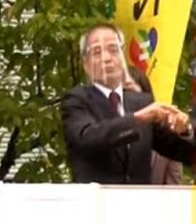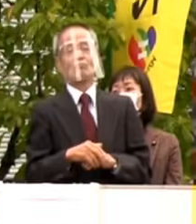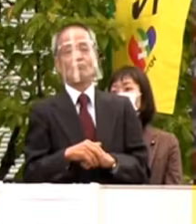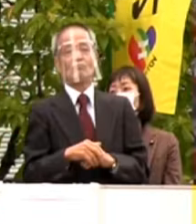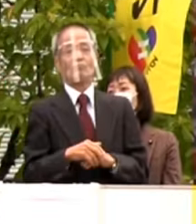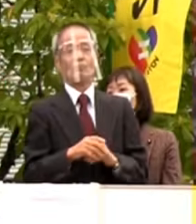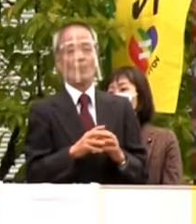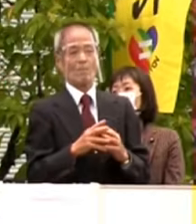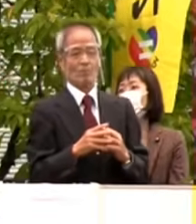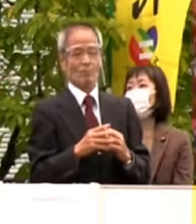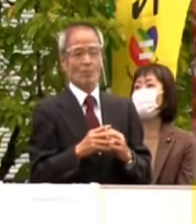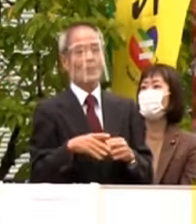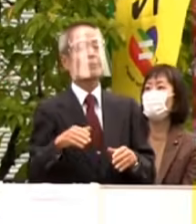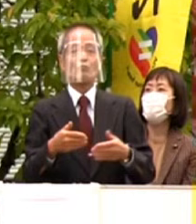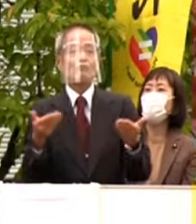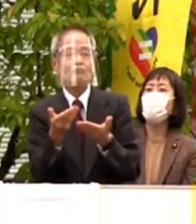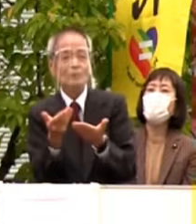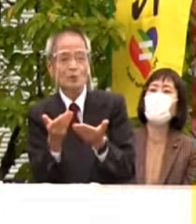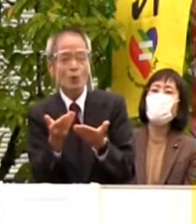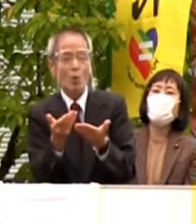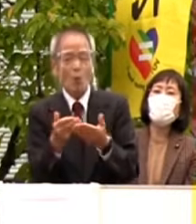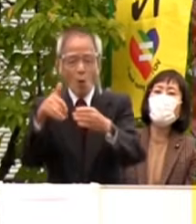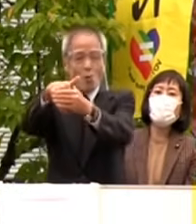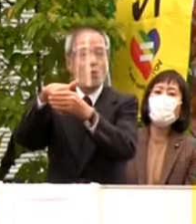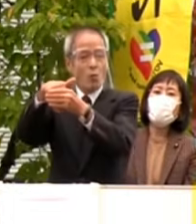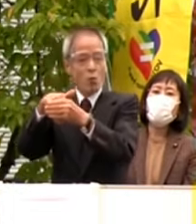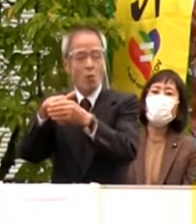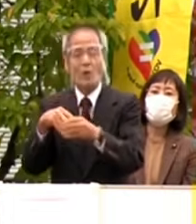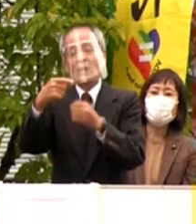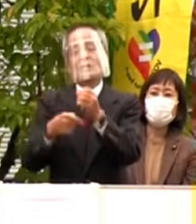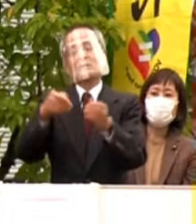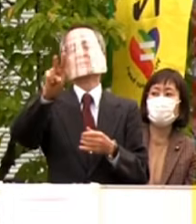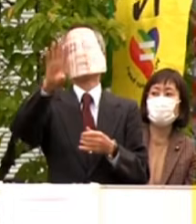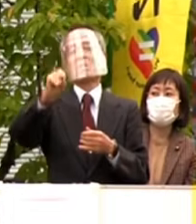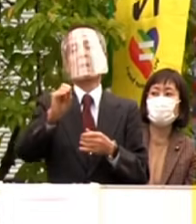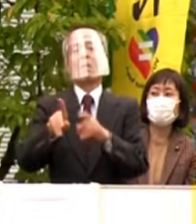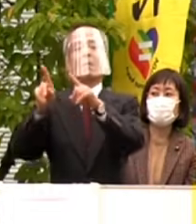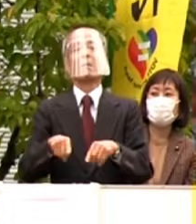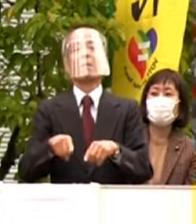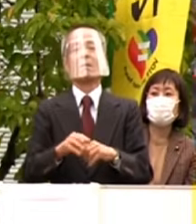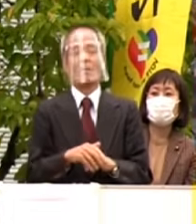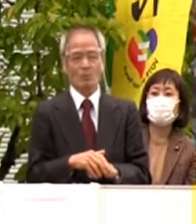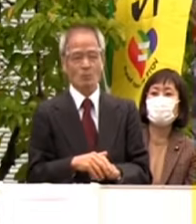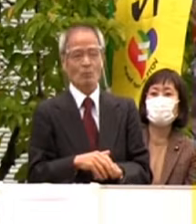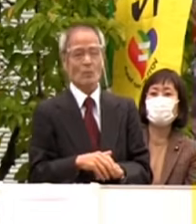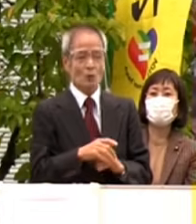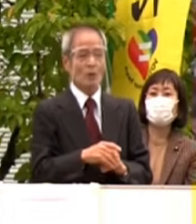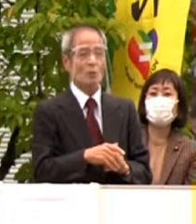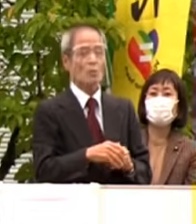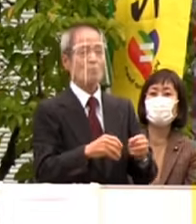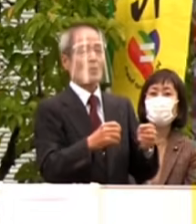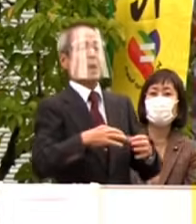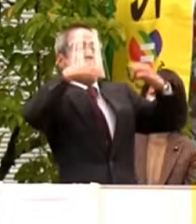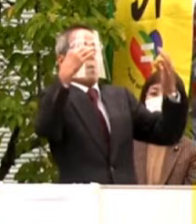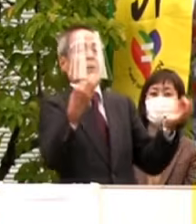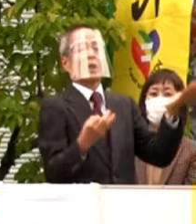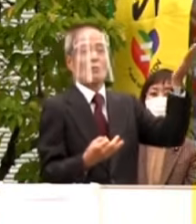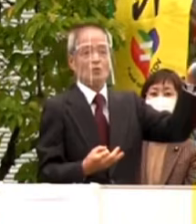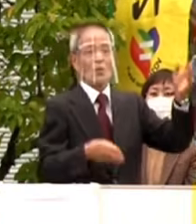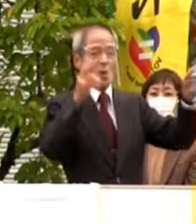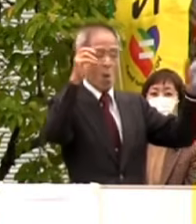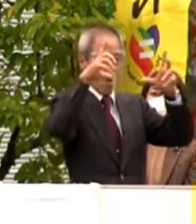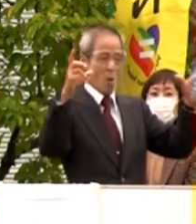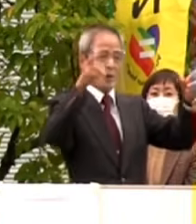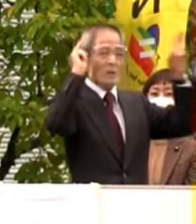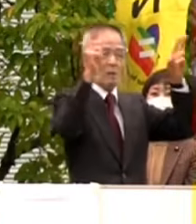が働く人の実質賃金は年間22万円も減りました。つまり大金持ちと大企業が分配